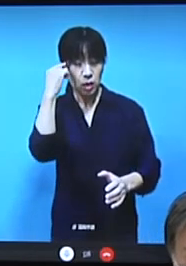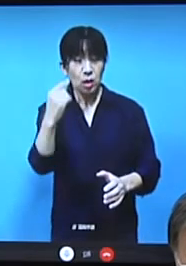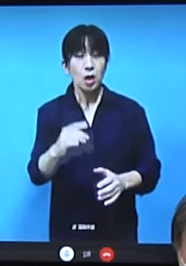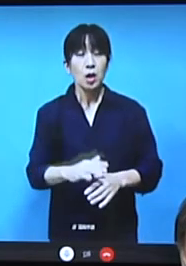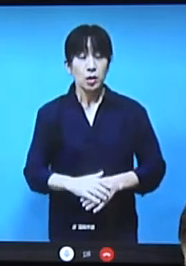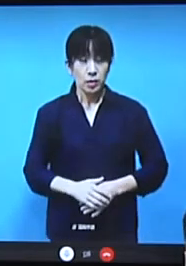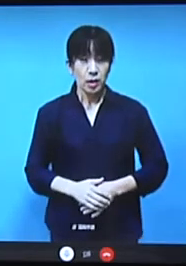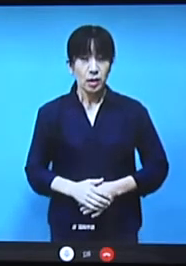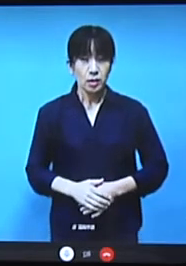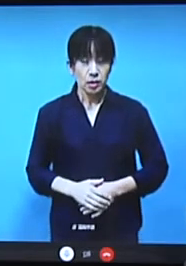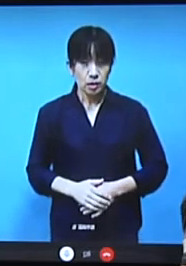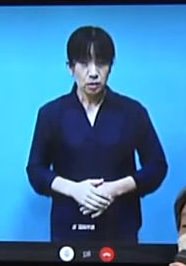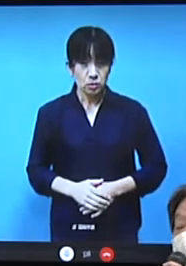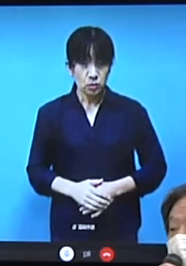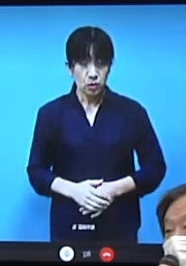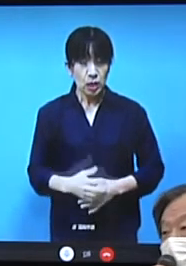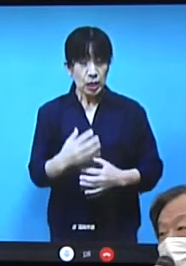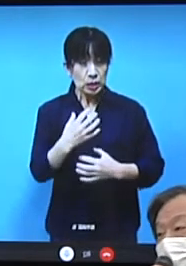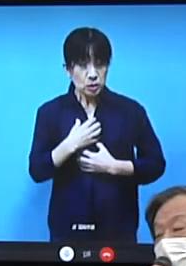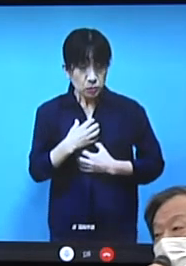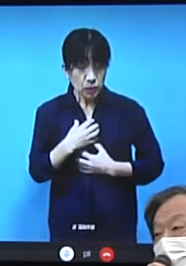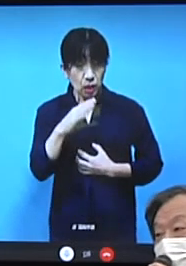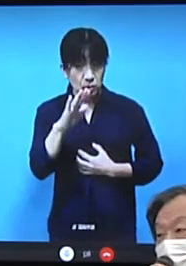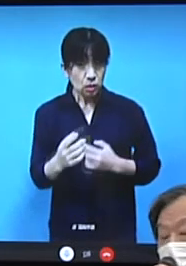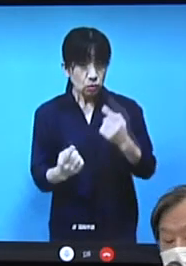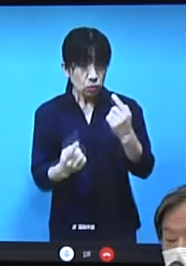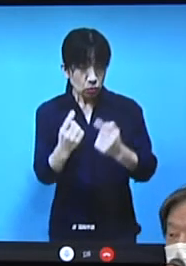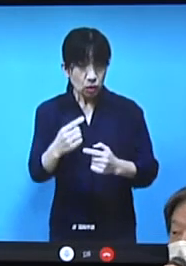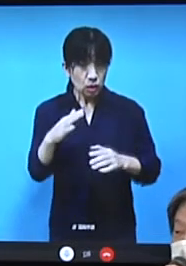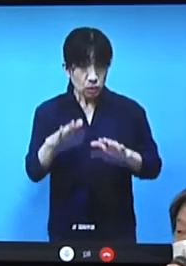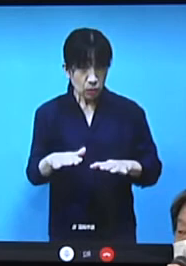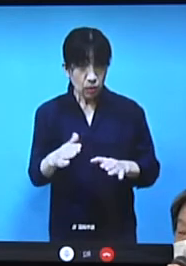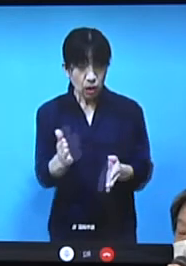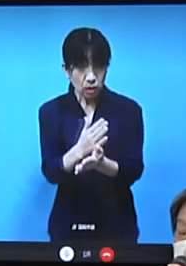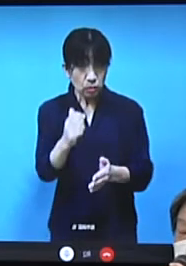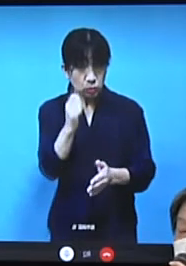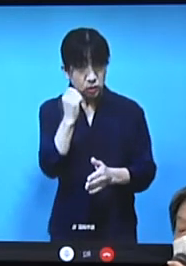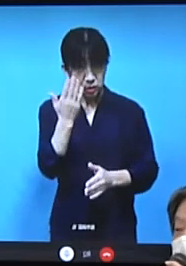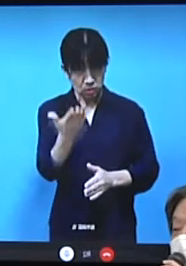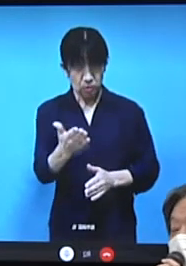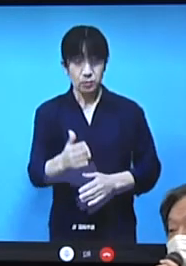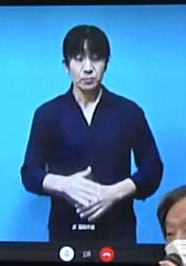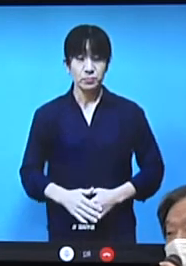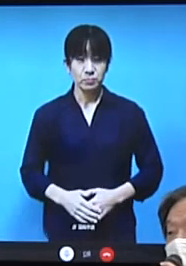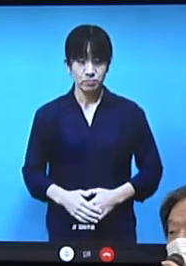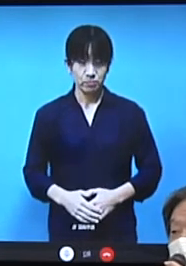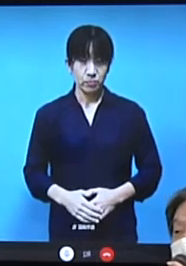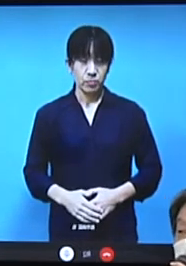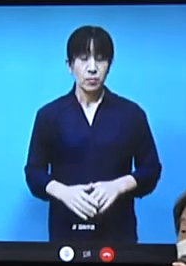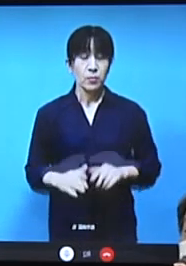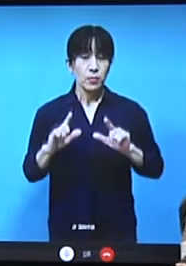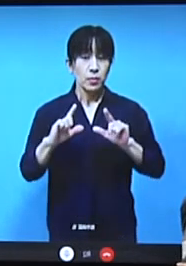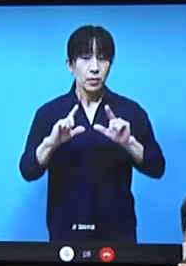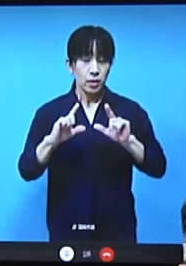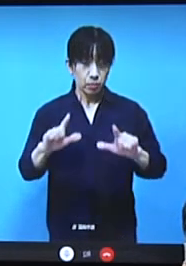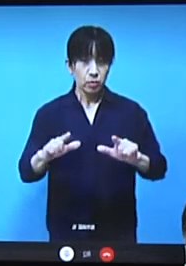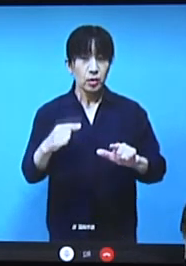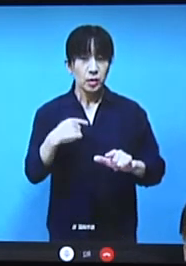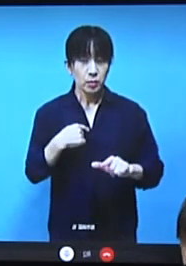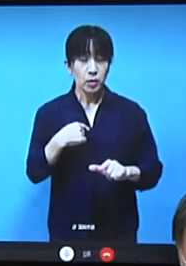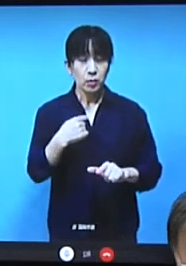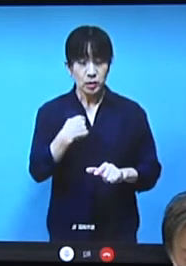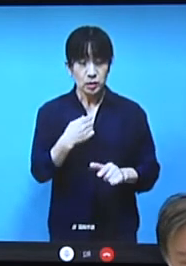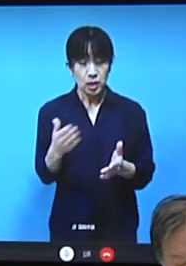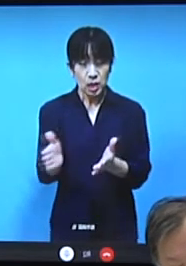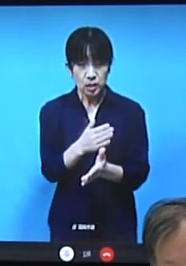今のところはできない感じですか。 今のところ私の方ではちょっと、できる状態ではないので、金沢さんの調査結果を待ちたいと思